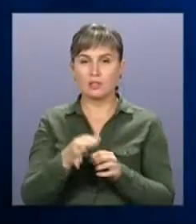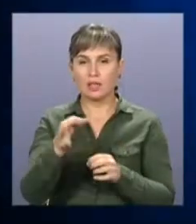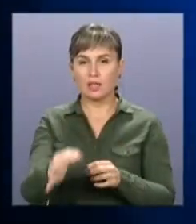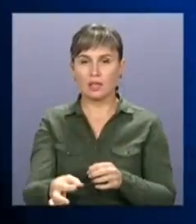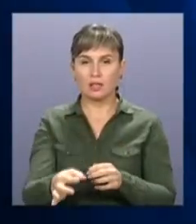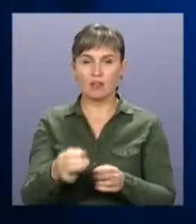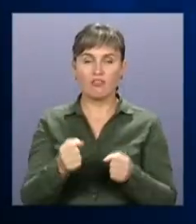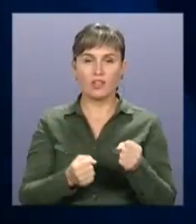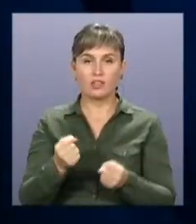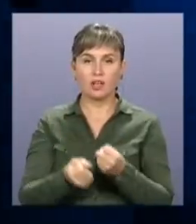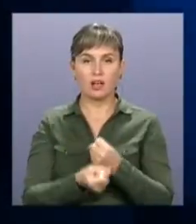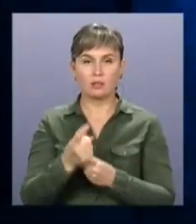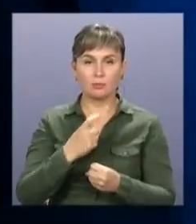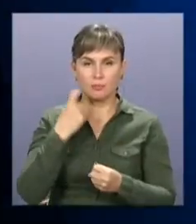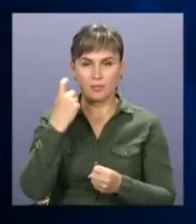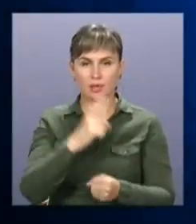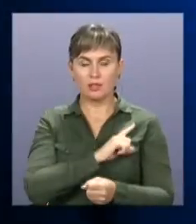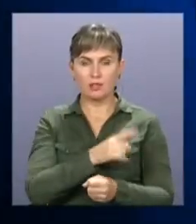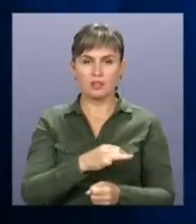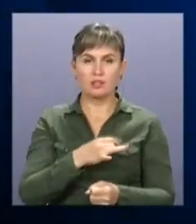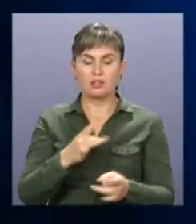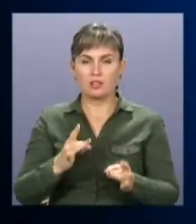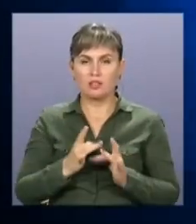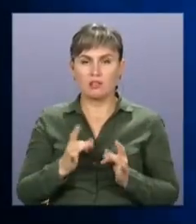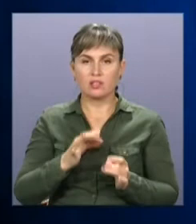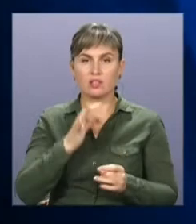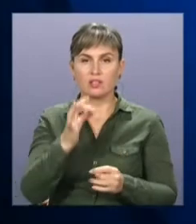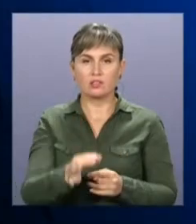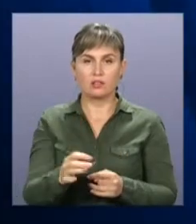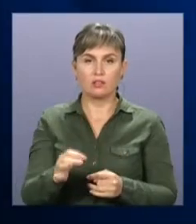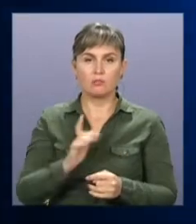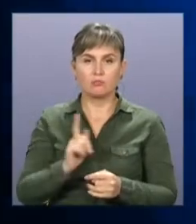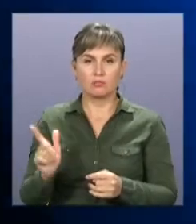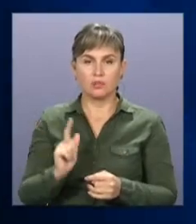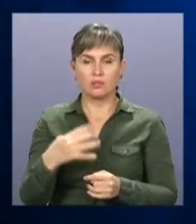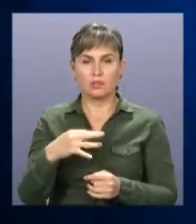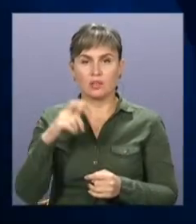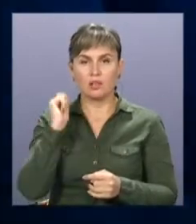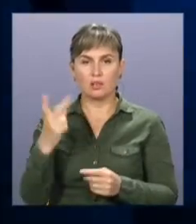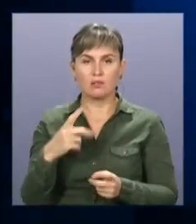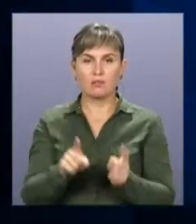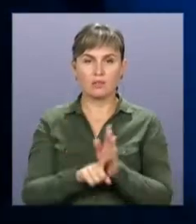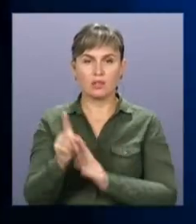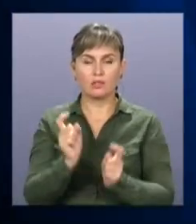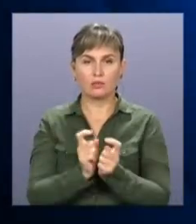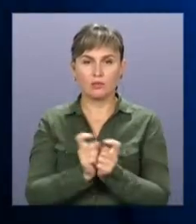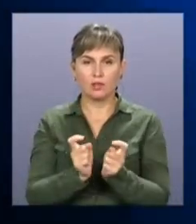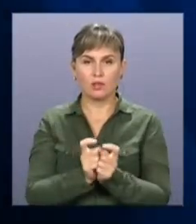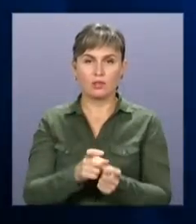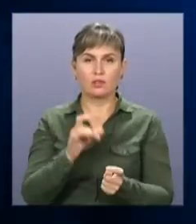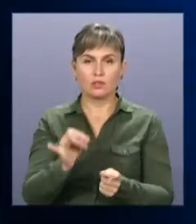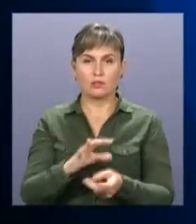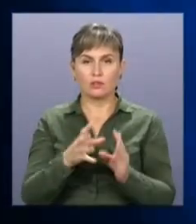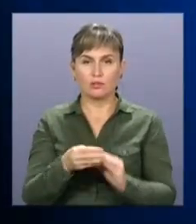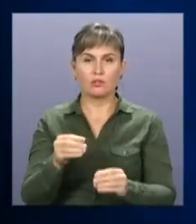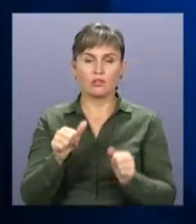Канчингель. Водитель оказался пьян и сильно нервничал. Он признался, что между ним и 40-летним напарником возникла ссора. И в итоге